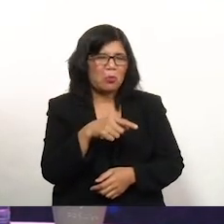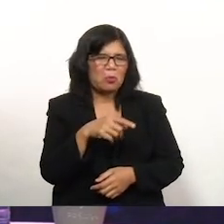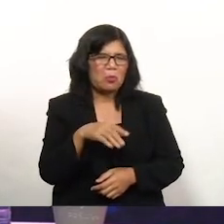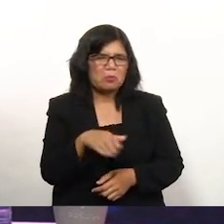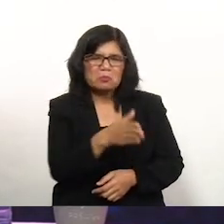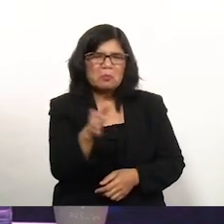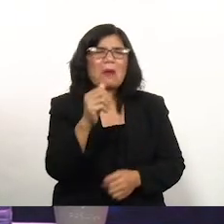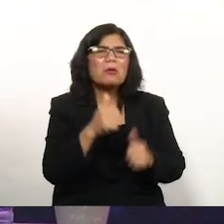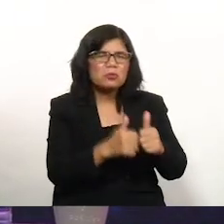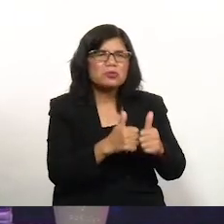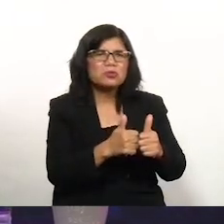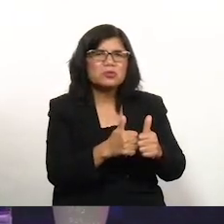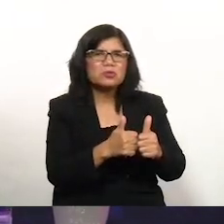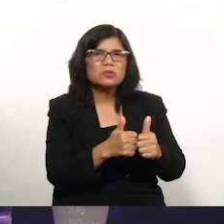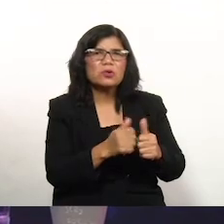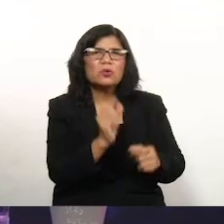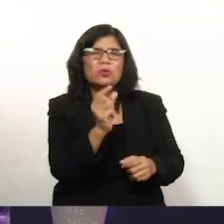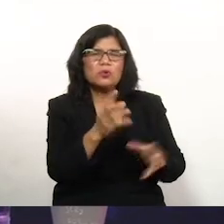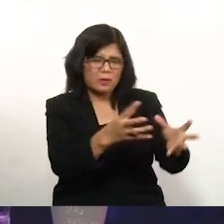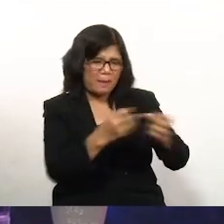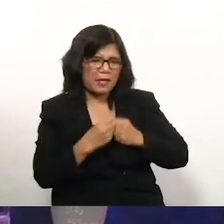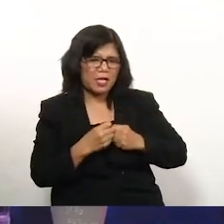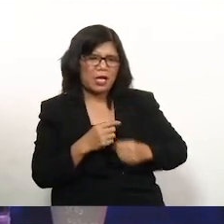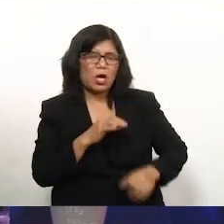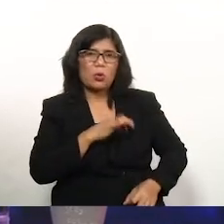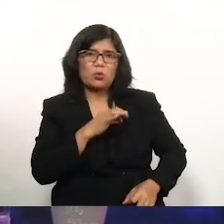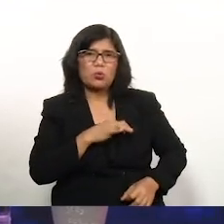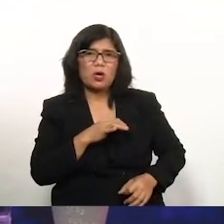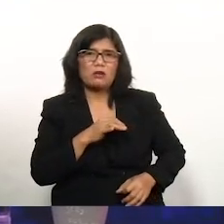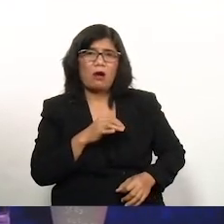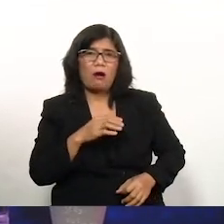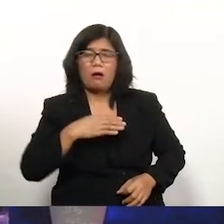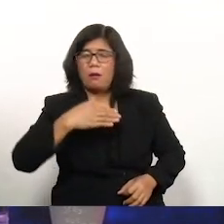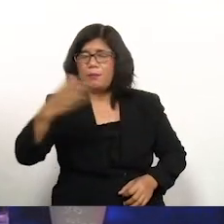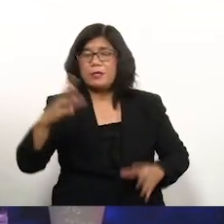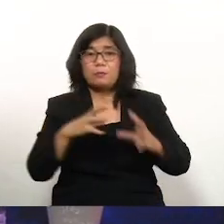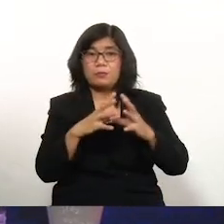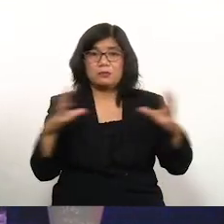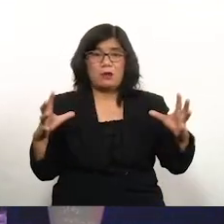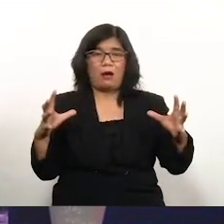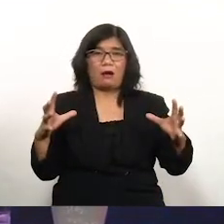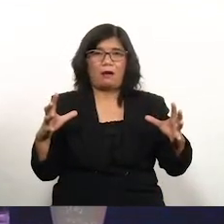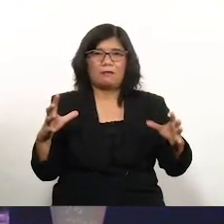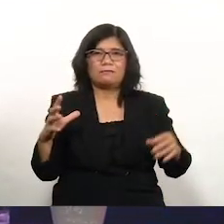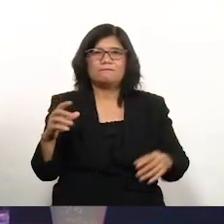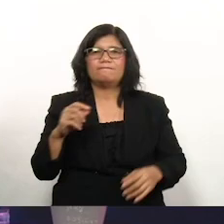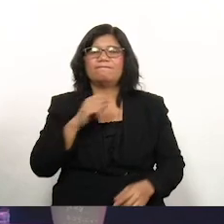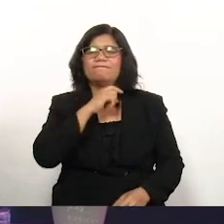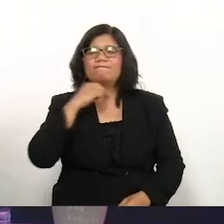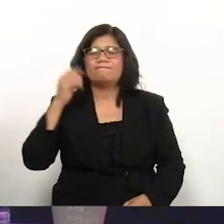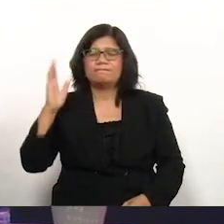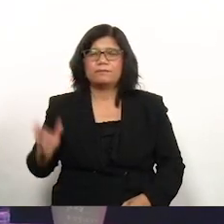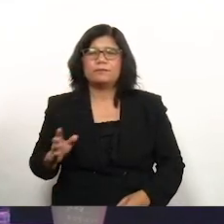bagus Hai untuk mendapatkan keuntungan yang lebih besar Hai saya berdoa dalam nama